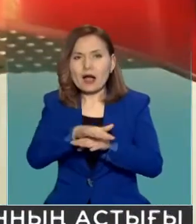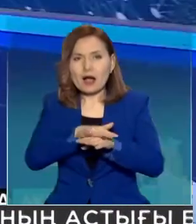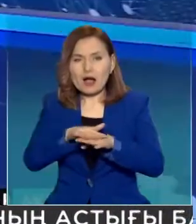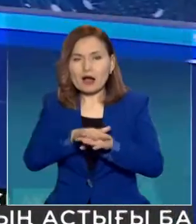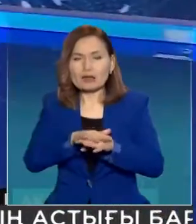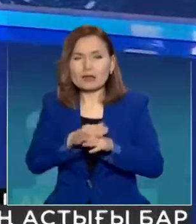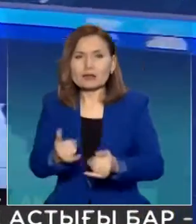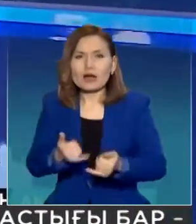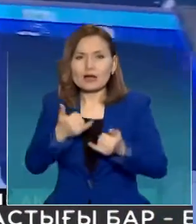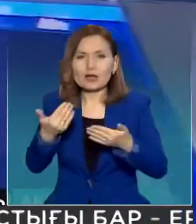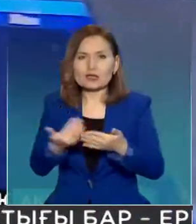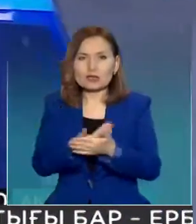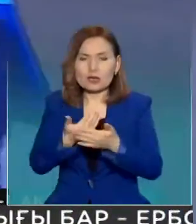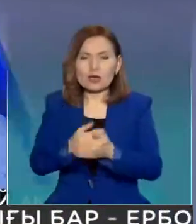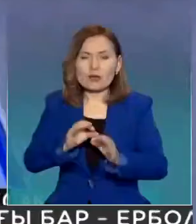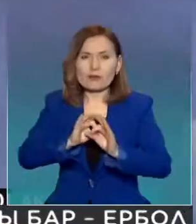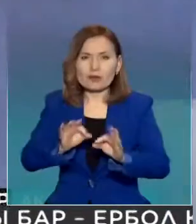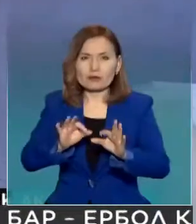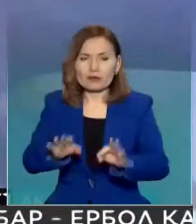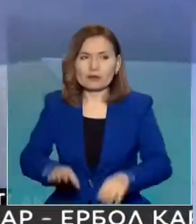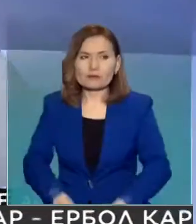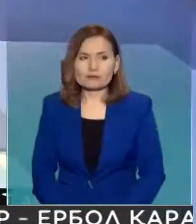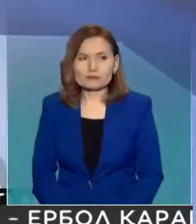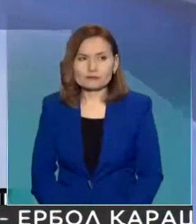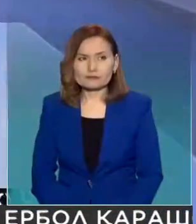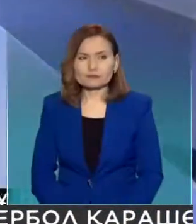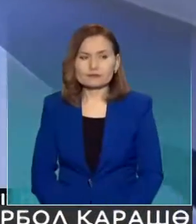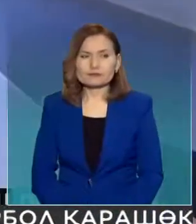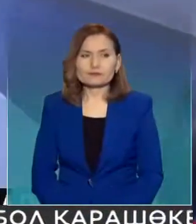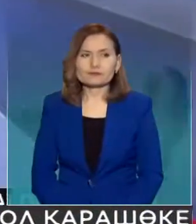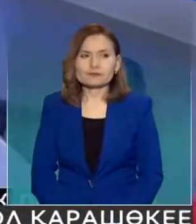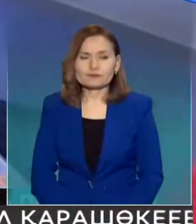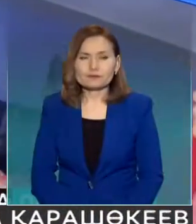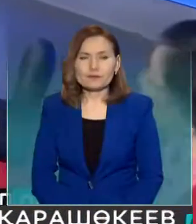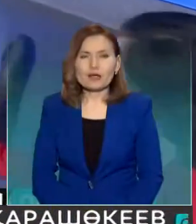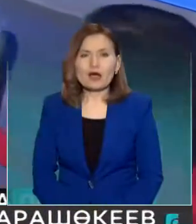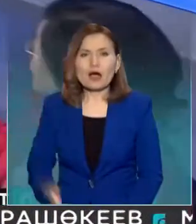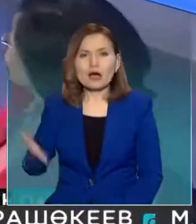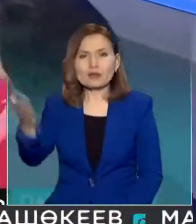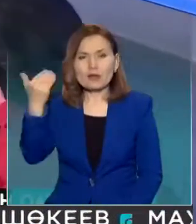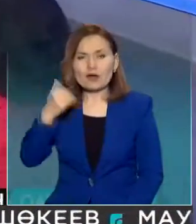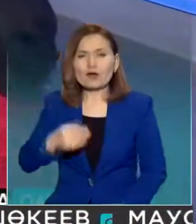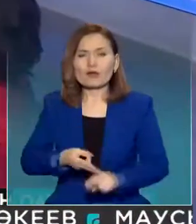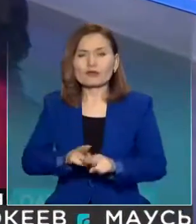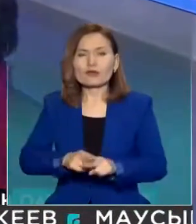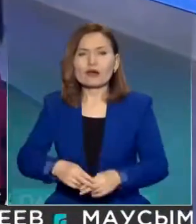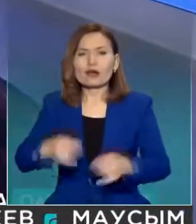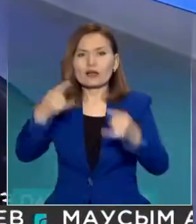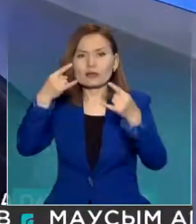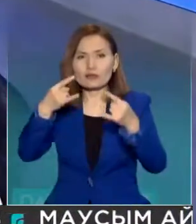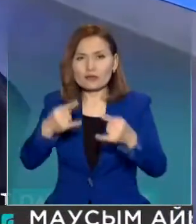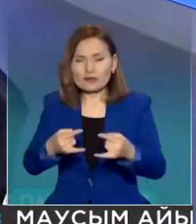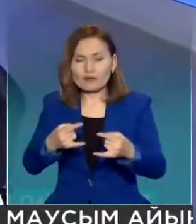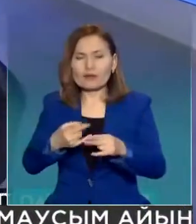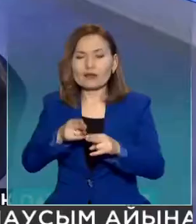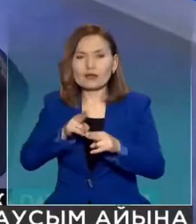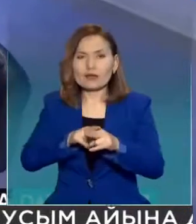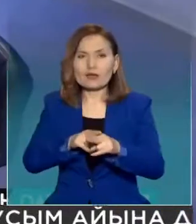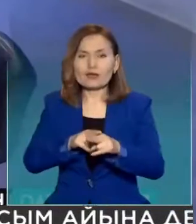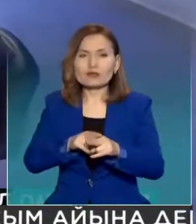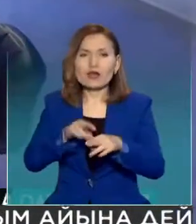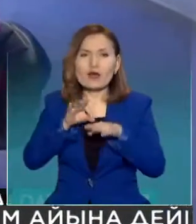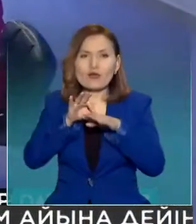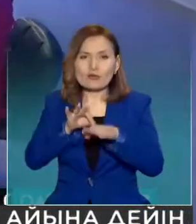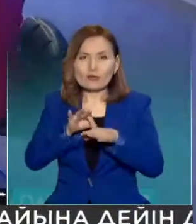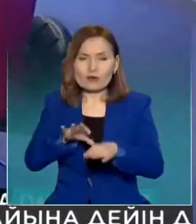еді. Телевизия корифеймен бірге жүргізбекпін. Өзіңіз талай жыл эфирді тізгіндеген орныңызға жайғасыңыз. Қош келдіңіз.